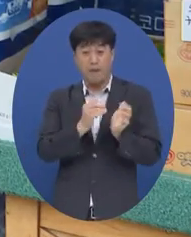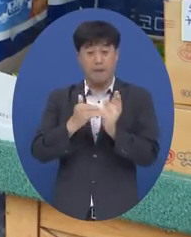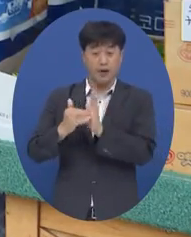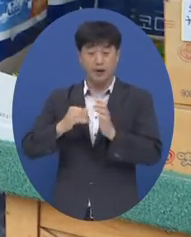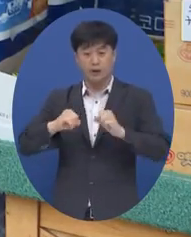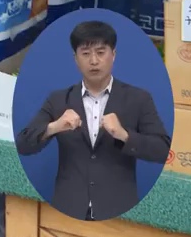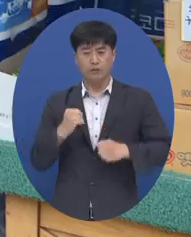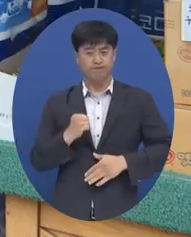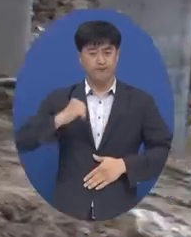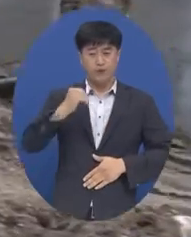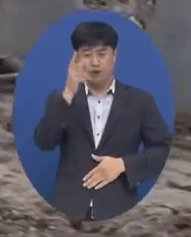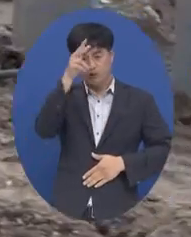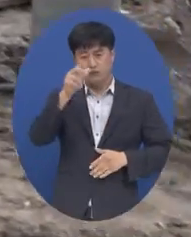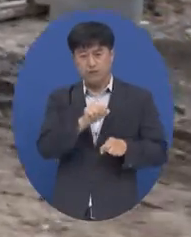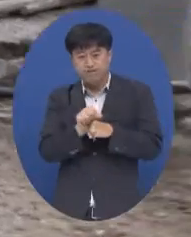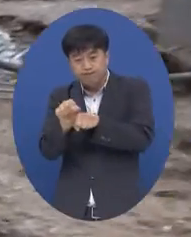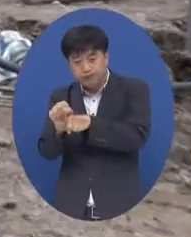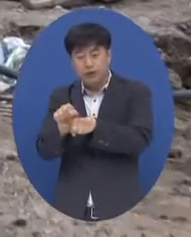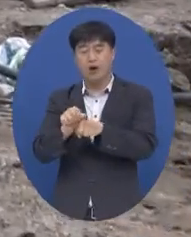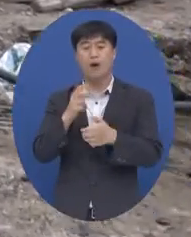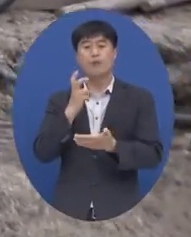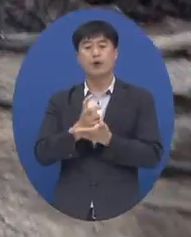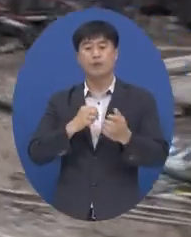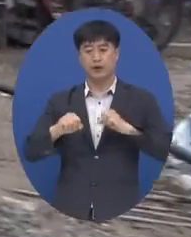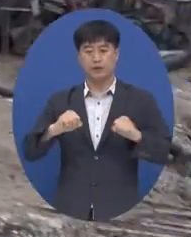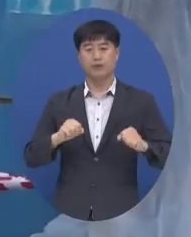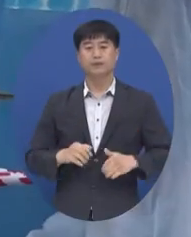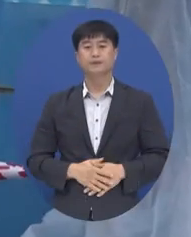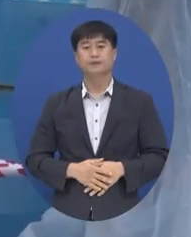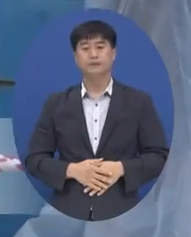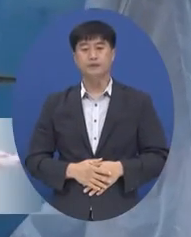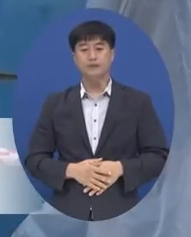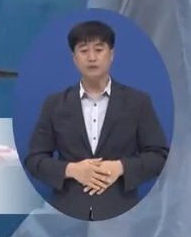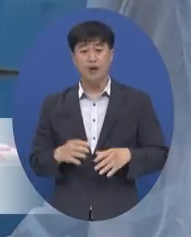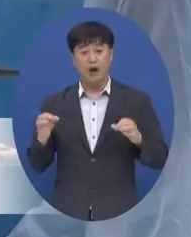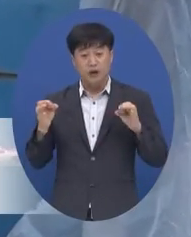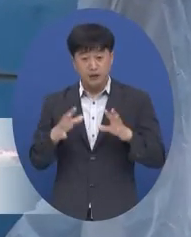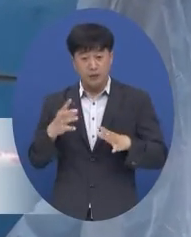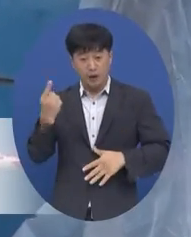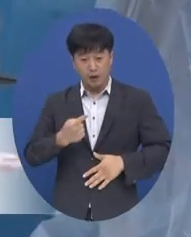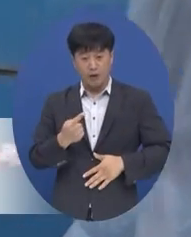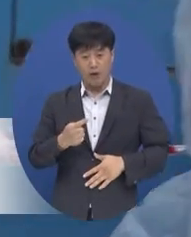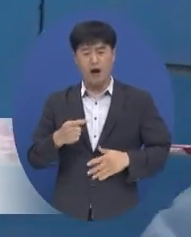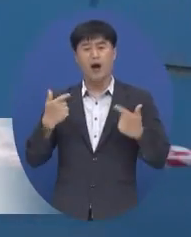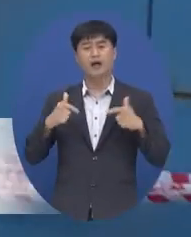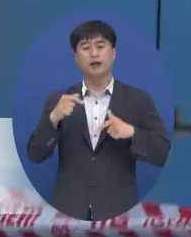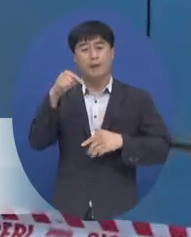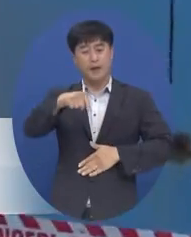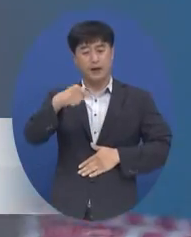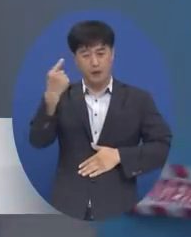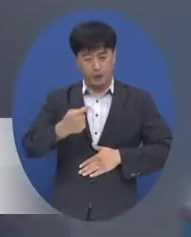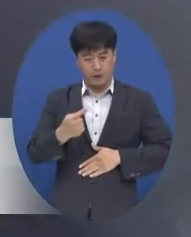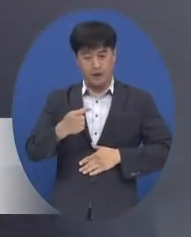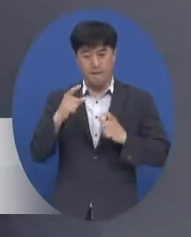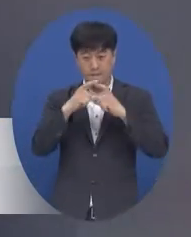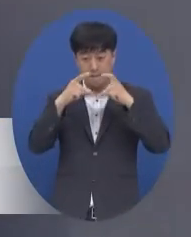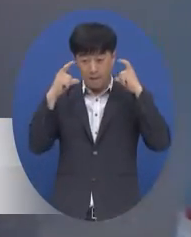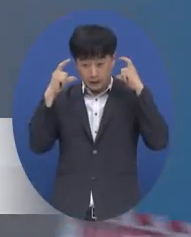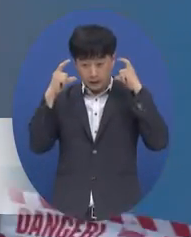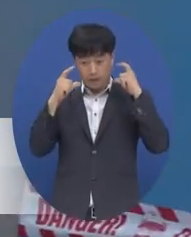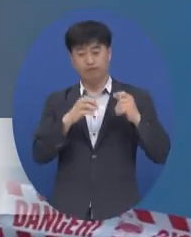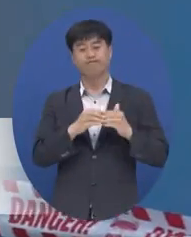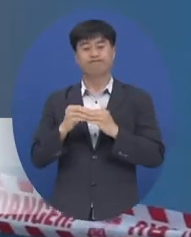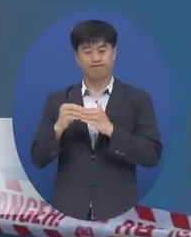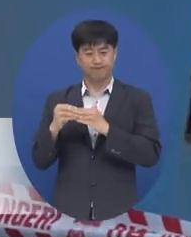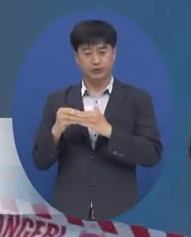경우 경찰 측의 연행과 사법집행이 이뤄집니다. 잠깐 나오셔도 항상 밖에 나올 때는 마스크 착용 계도하는